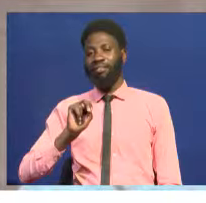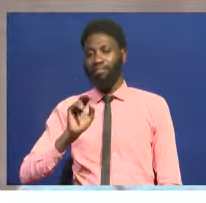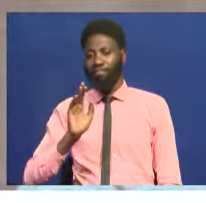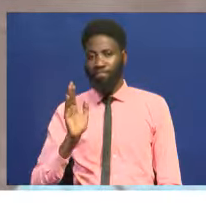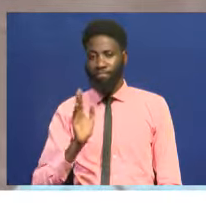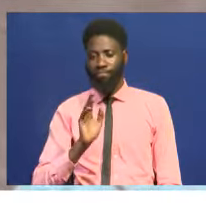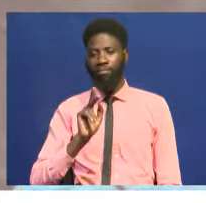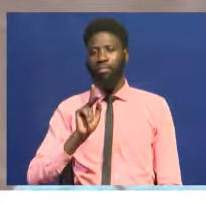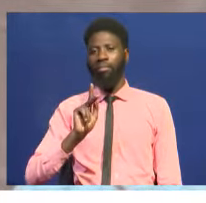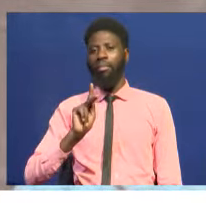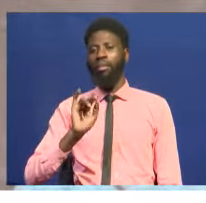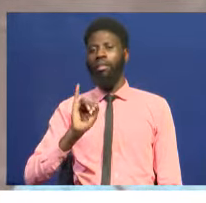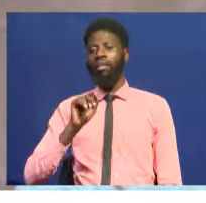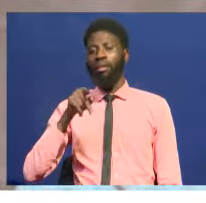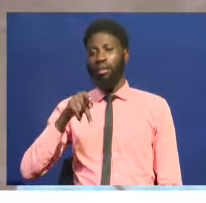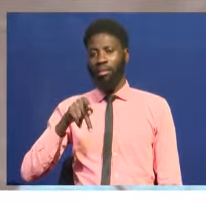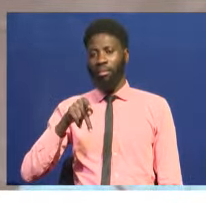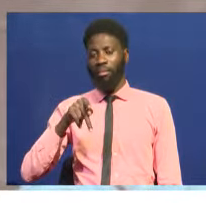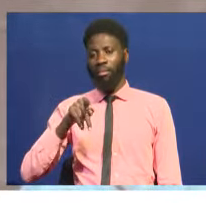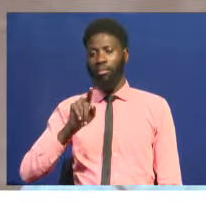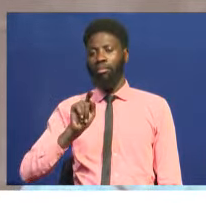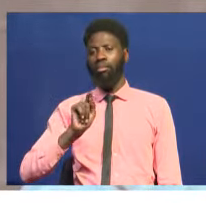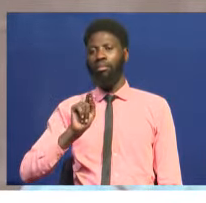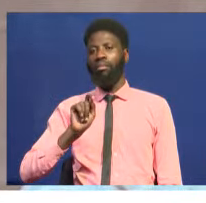Katika ghafla hii